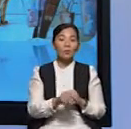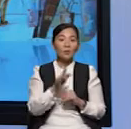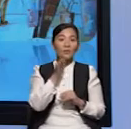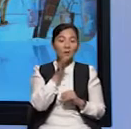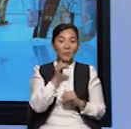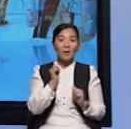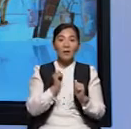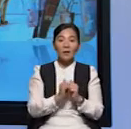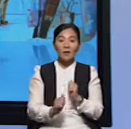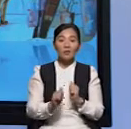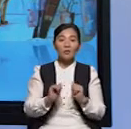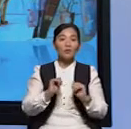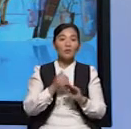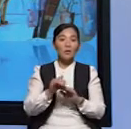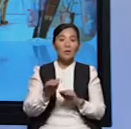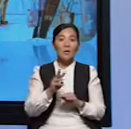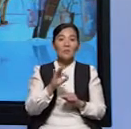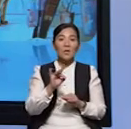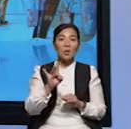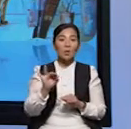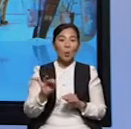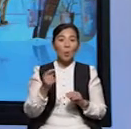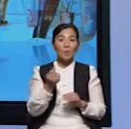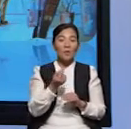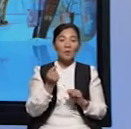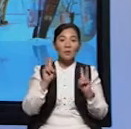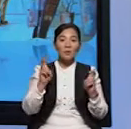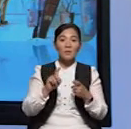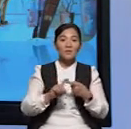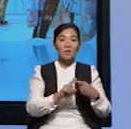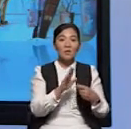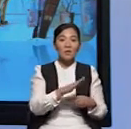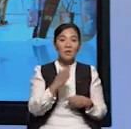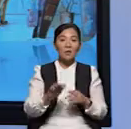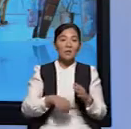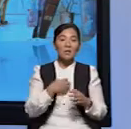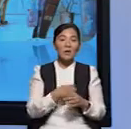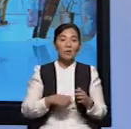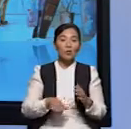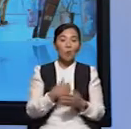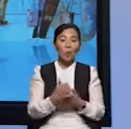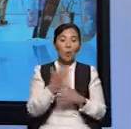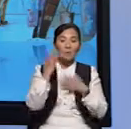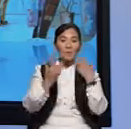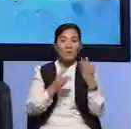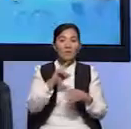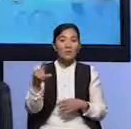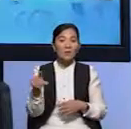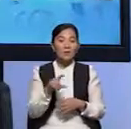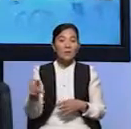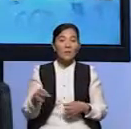время каждая часть микротемы связана между собой основной мыслью